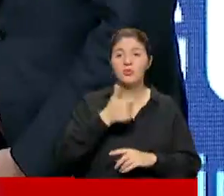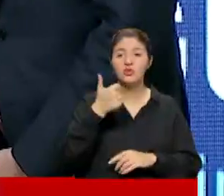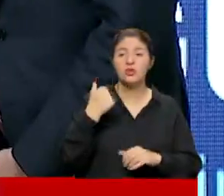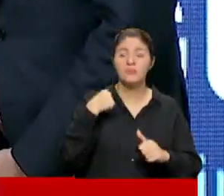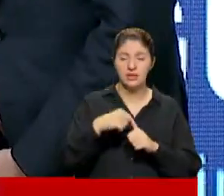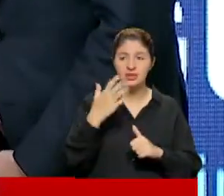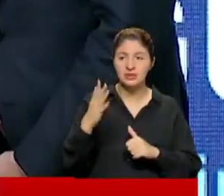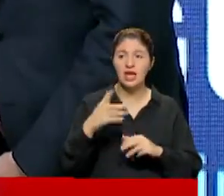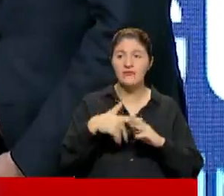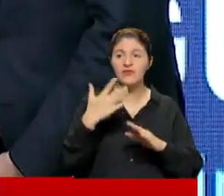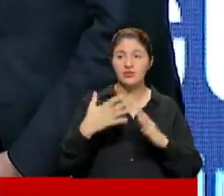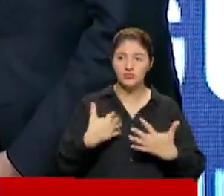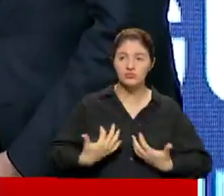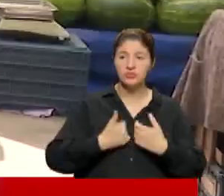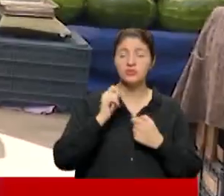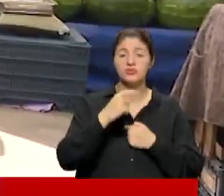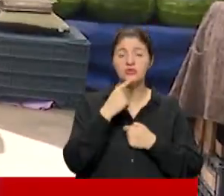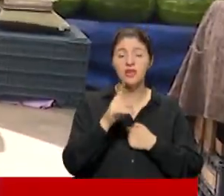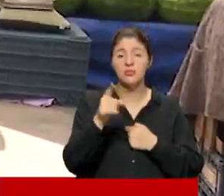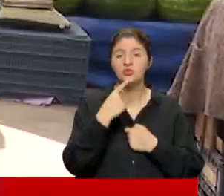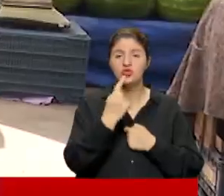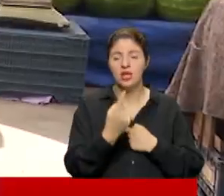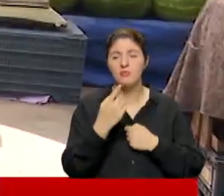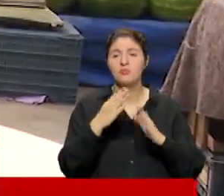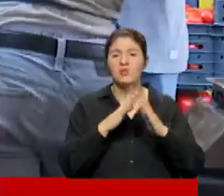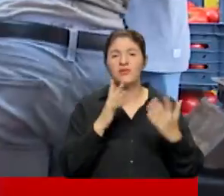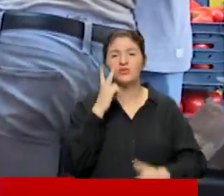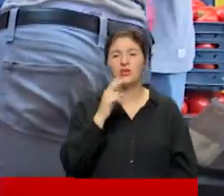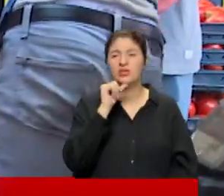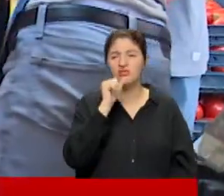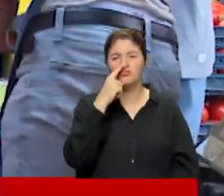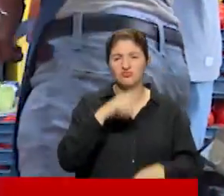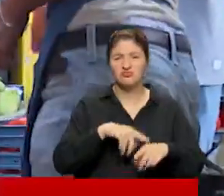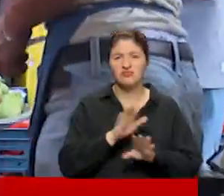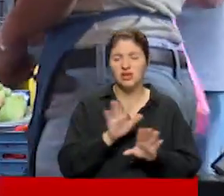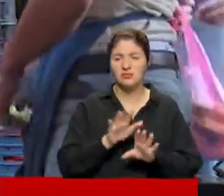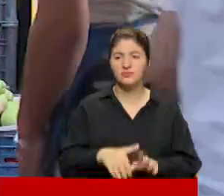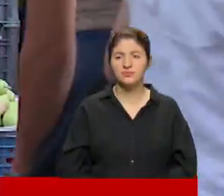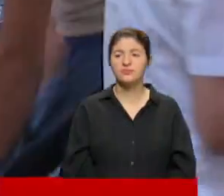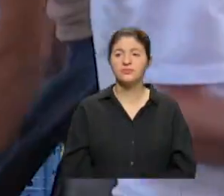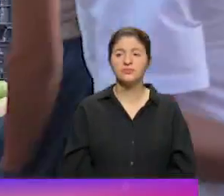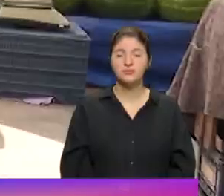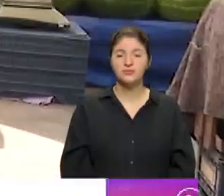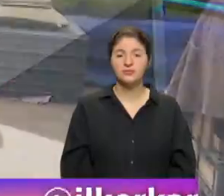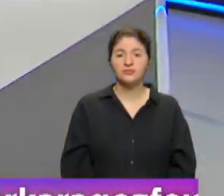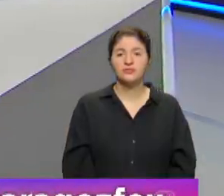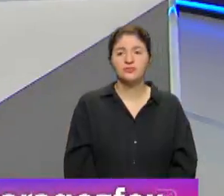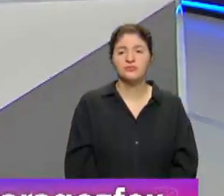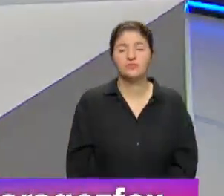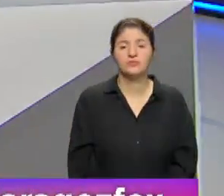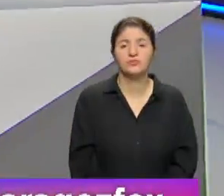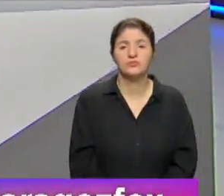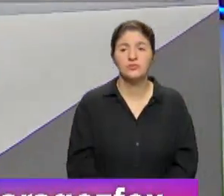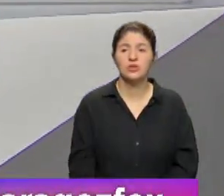daha Enflasyonun Üstesinden geleceğiz dedi ama bu vaat muhalefete göre hiç inandırıcı değil